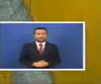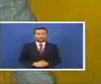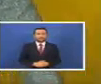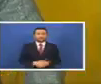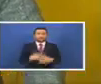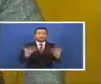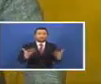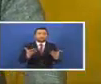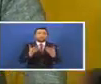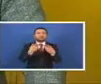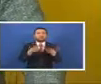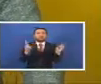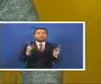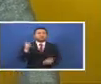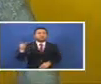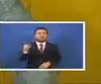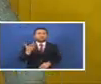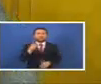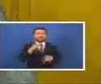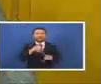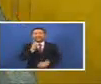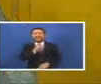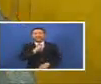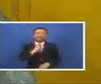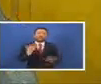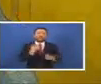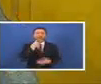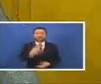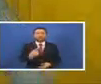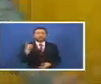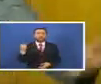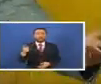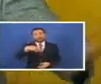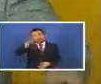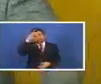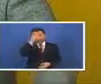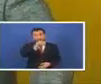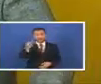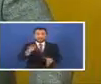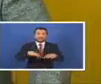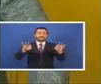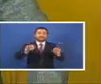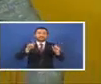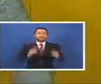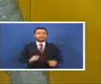Gayet pişkin sorumluları. Efendim diyorlar, üniversiteler hazırladı.